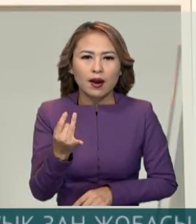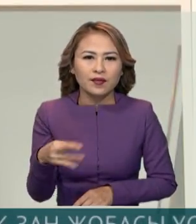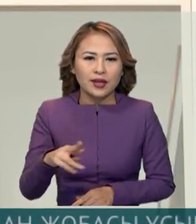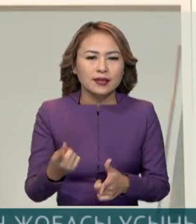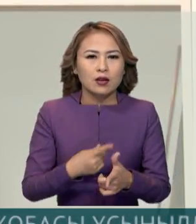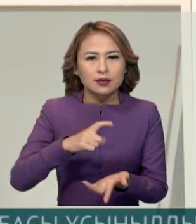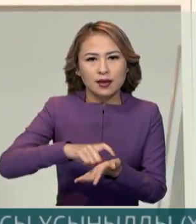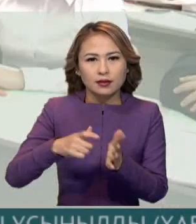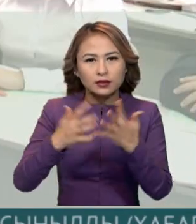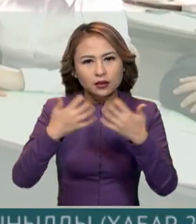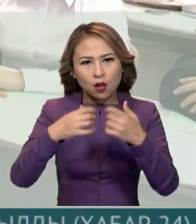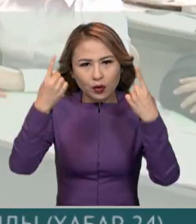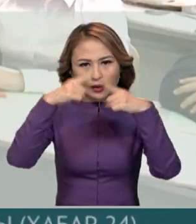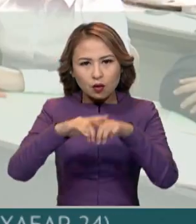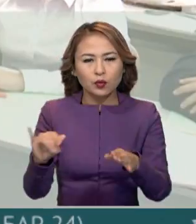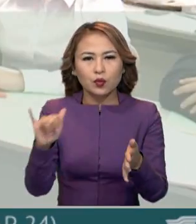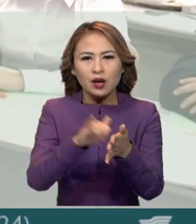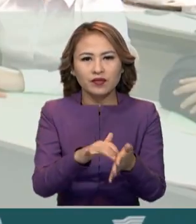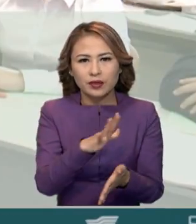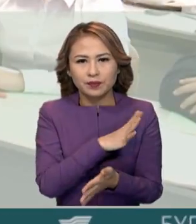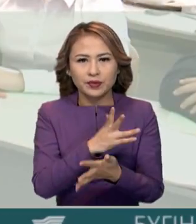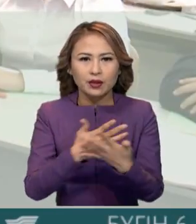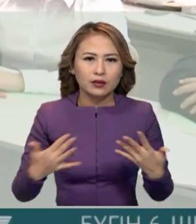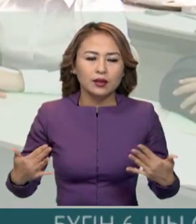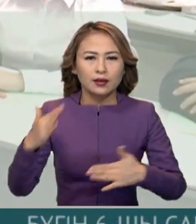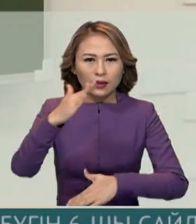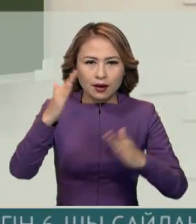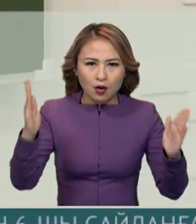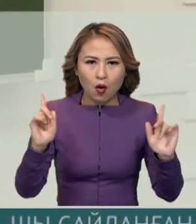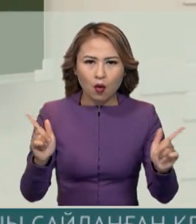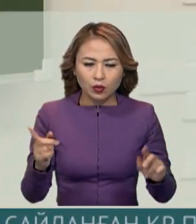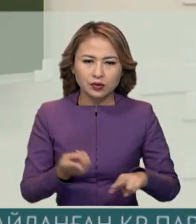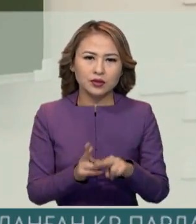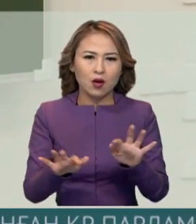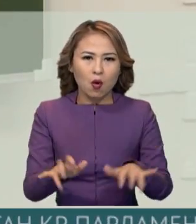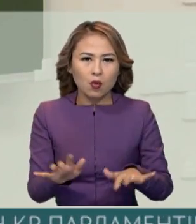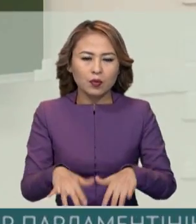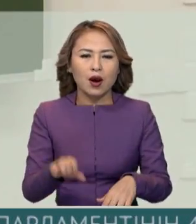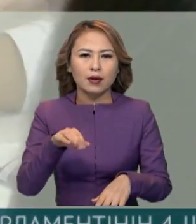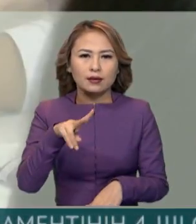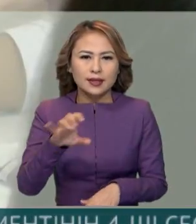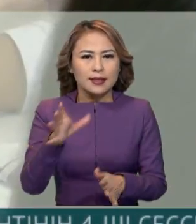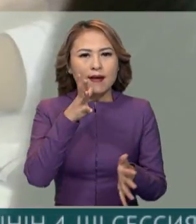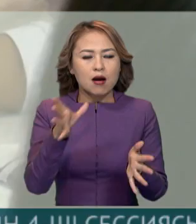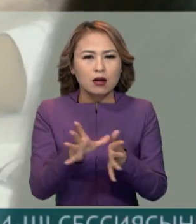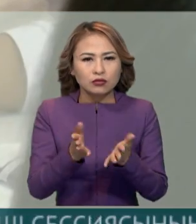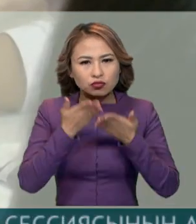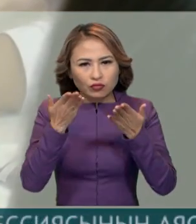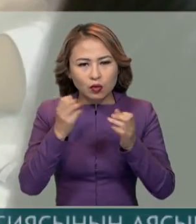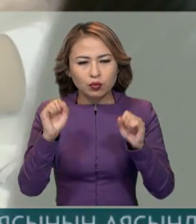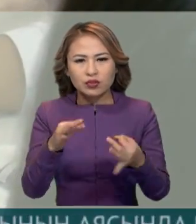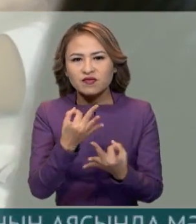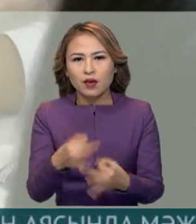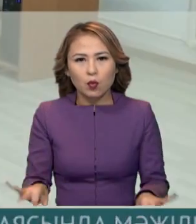география сыныбына сандық технологиялар енгізілді. Интерактивті тақта, атлас пен электронды кітаптарды оқушылар